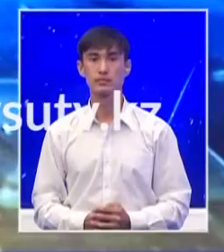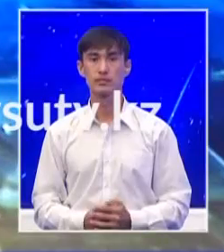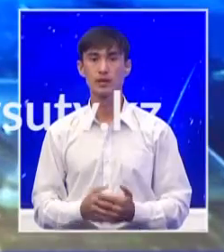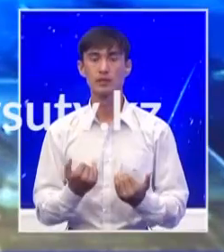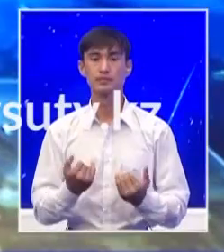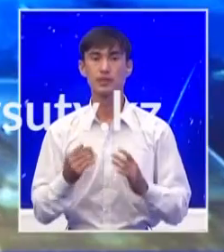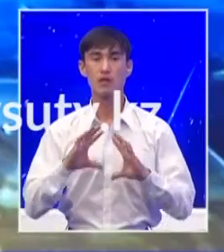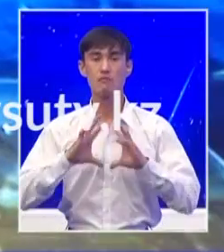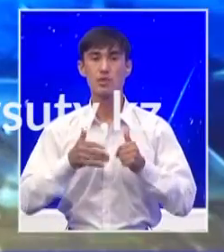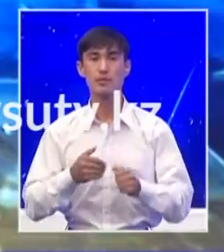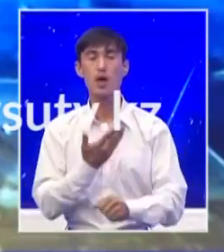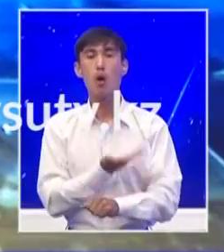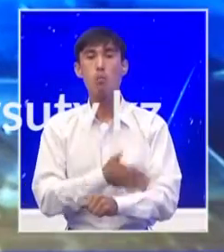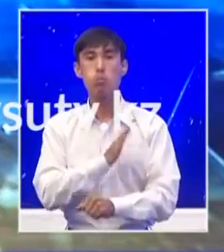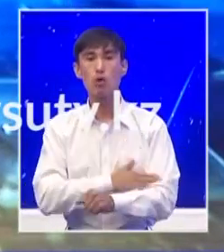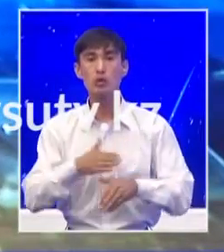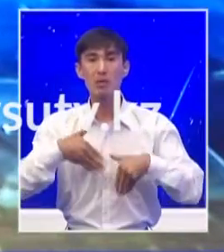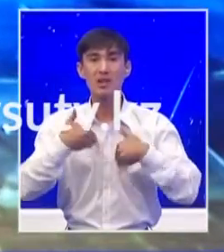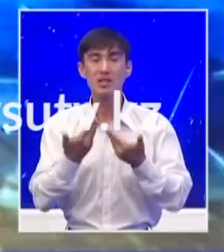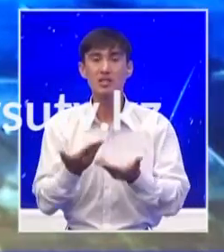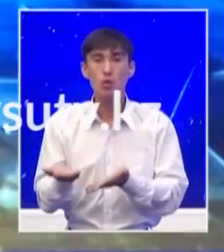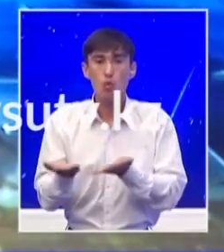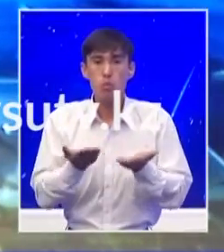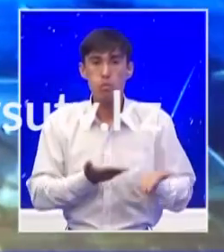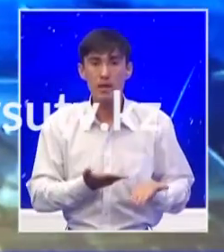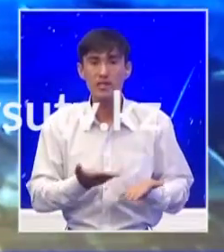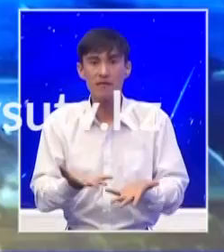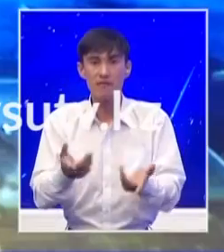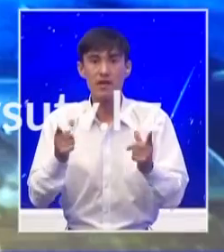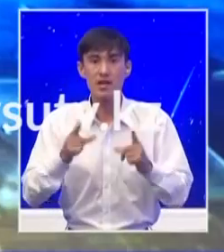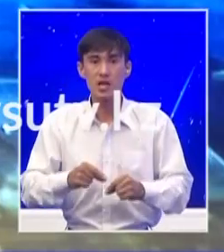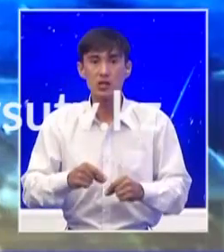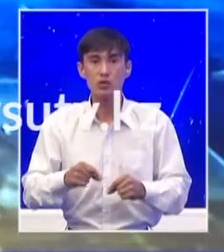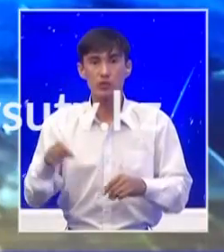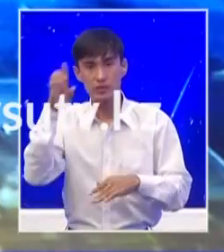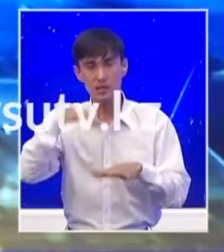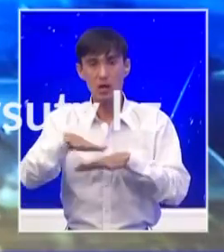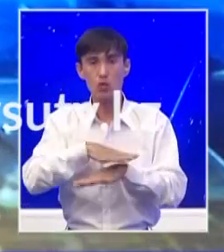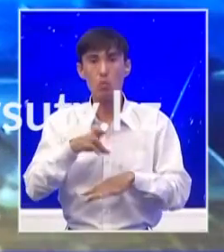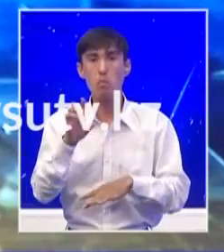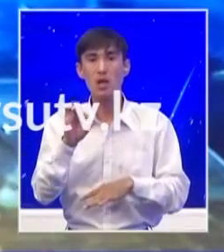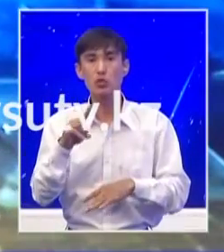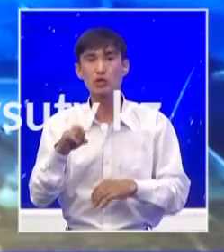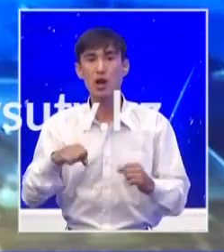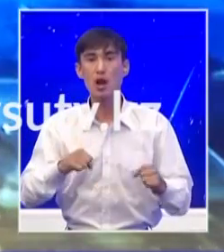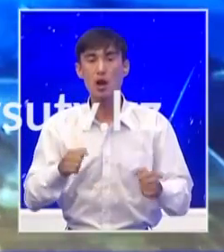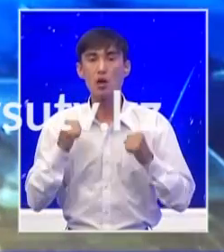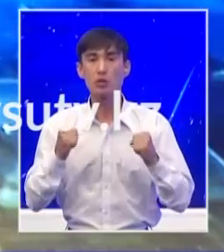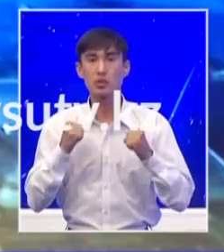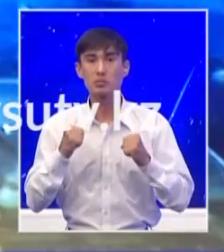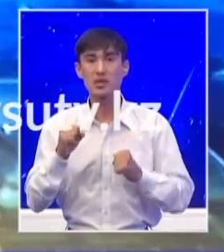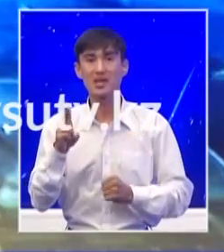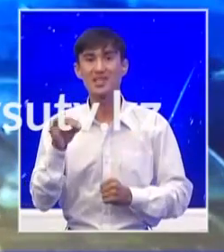Теперь о ситуации в мире. Польша предложила убежище и визу для въезда в страну белорусской легкоатлетке Кристине Тимановской,